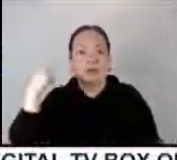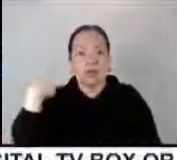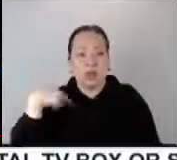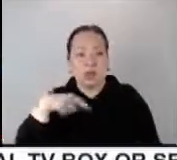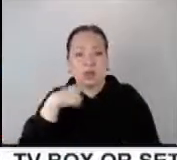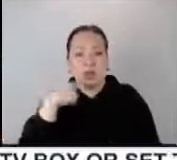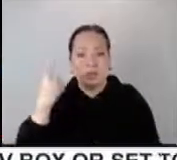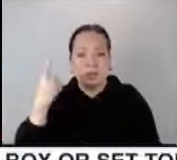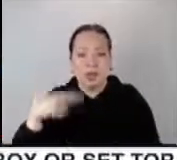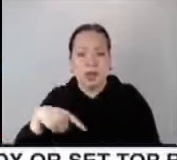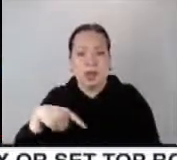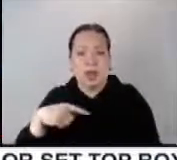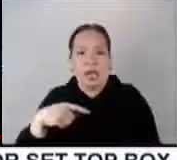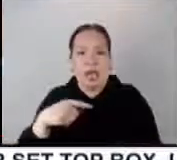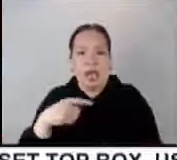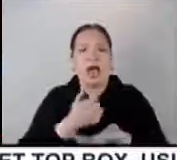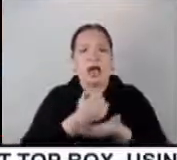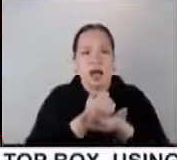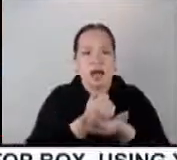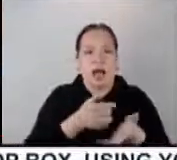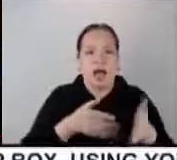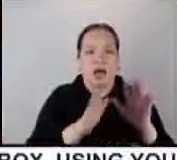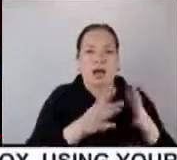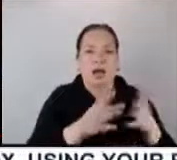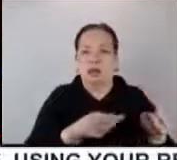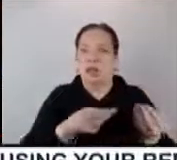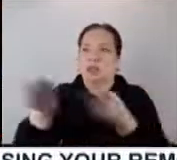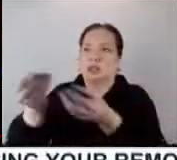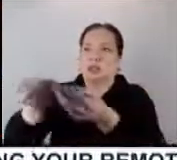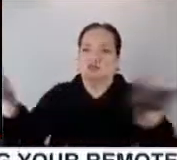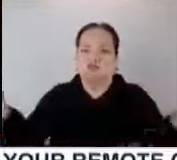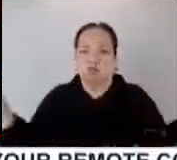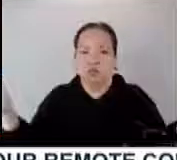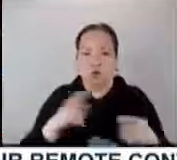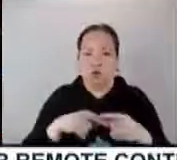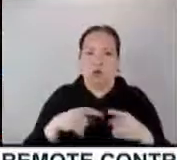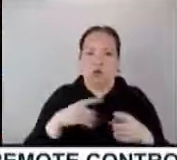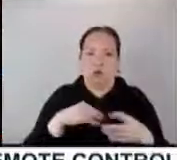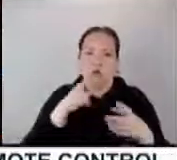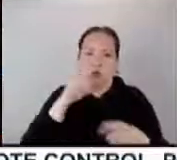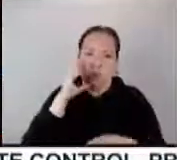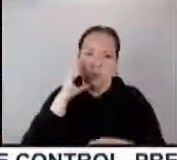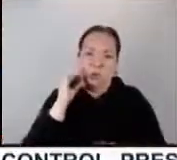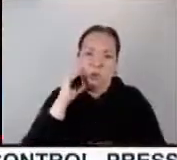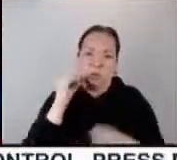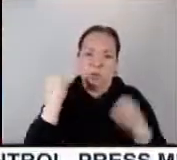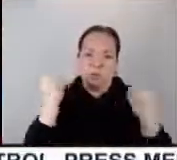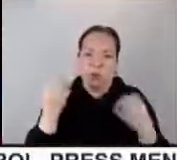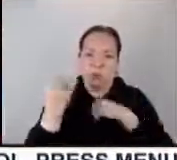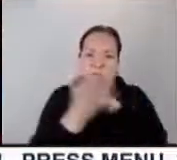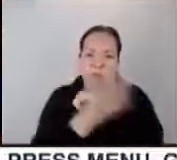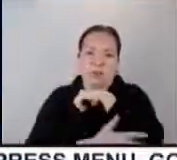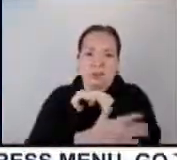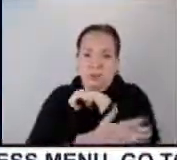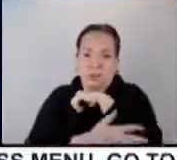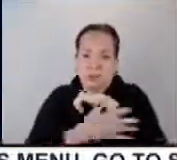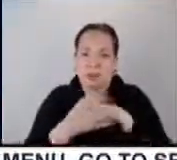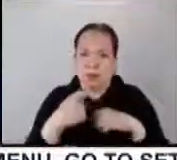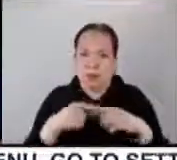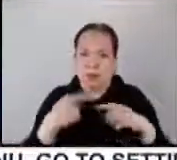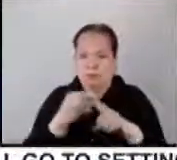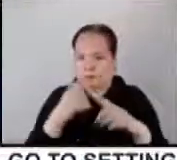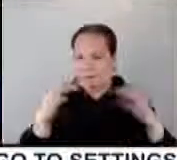Ukraine upang maibsan ang food crisis na nararanasan ng maraming bansa sa kasalukuyan dahil sa bakbakan.